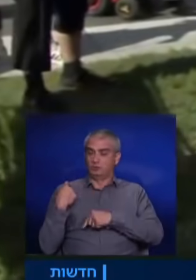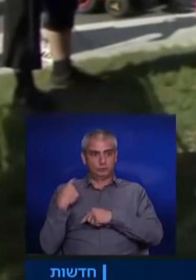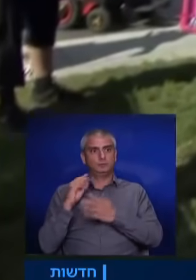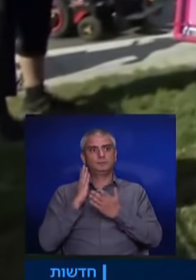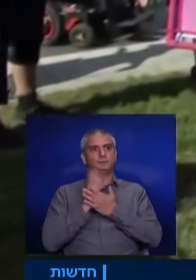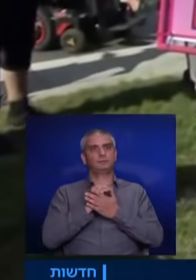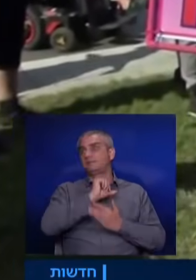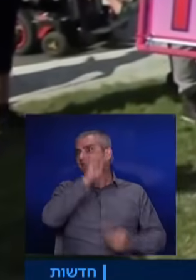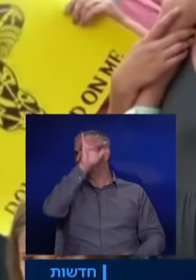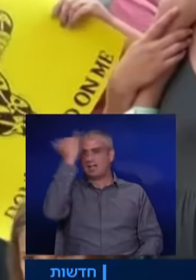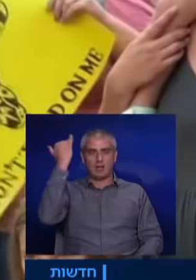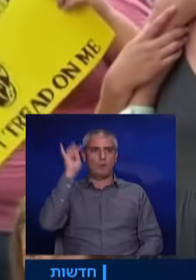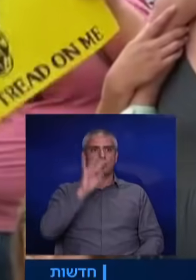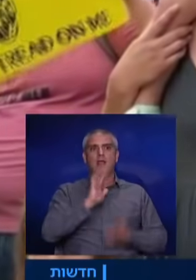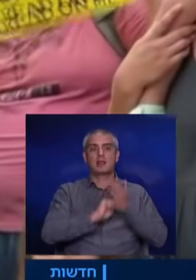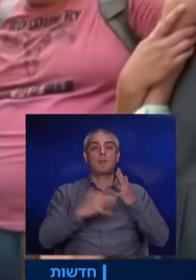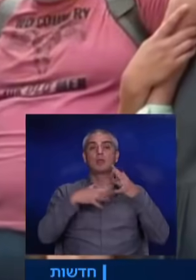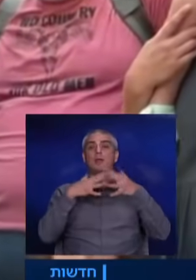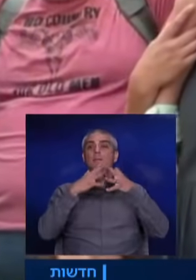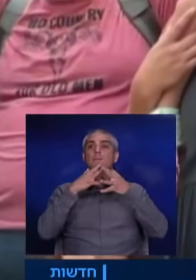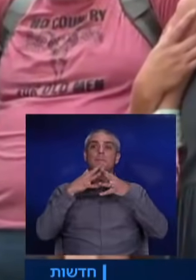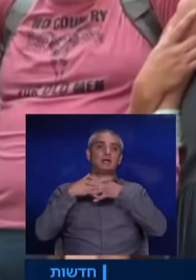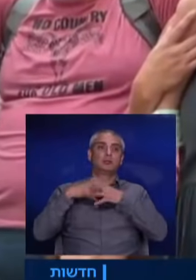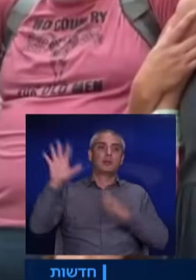לצעד החמור ביותר נגד הפלות בארצות הברית.